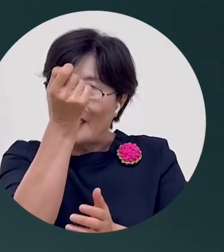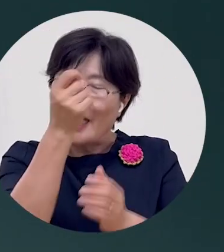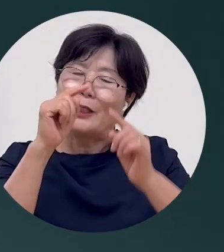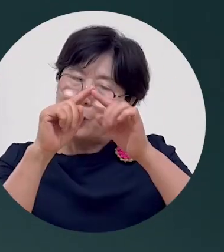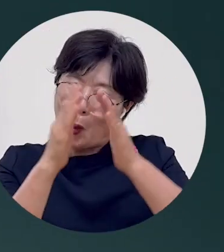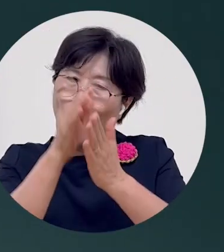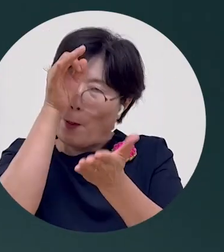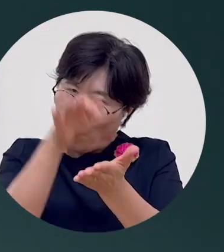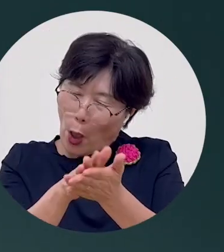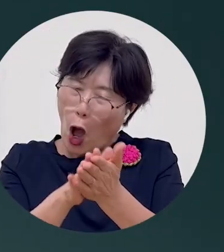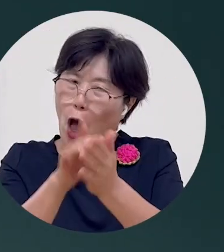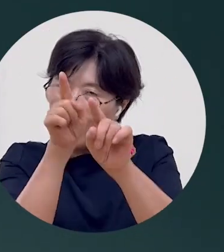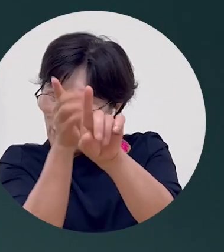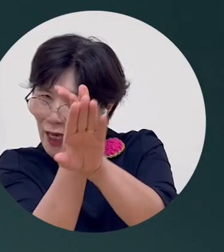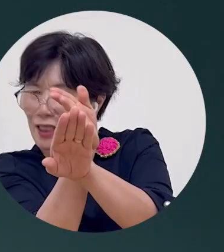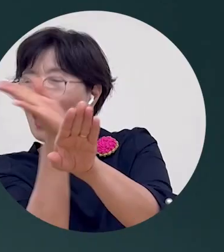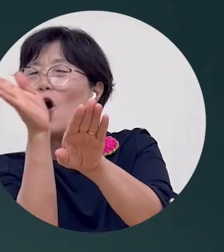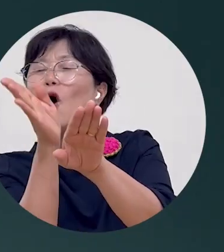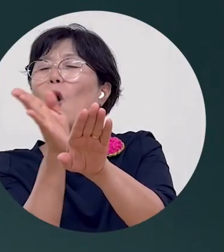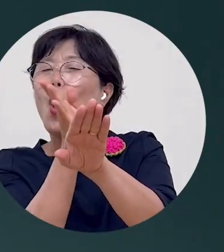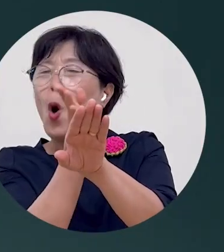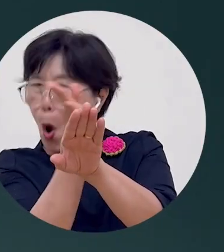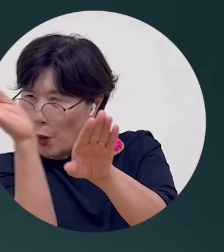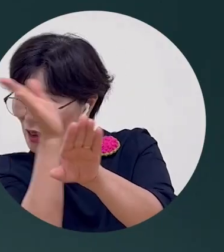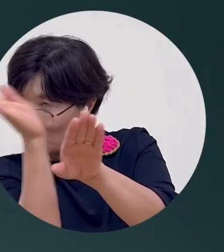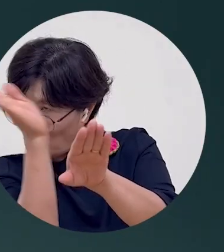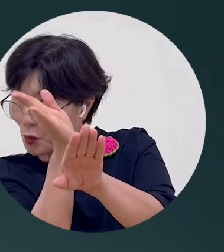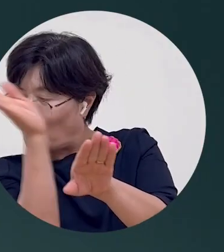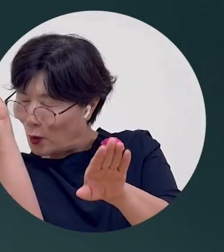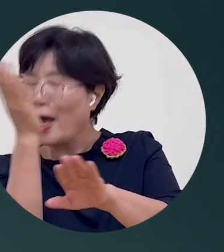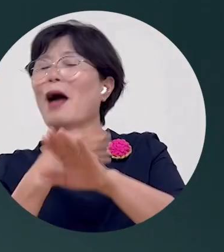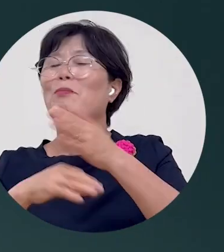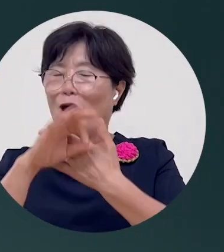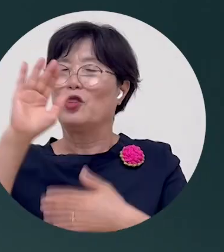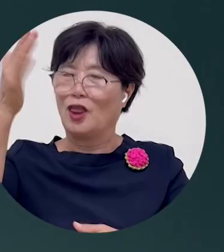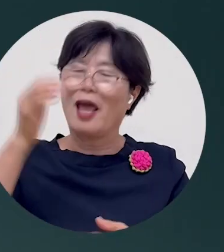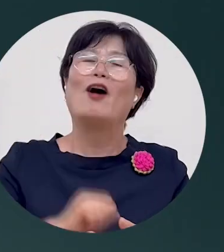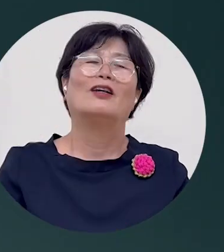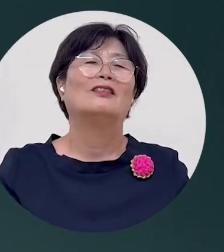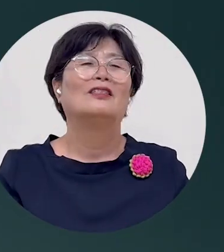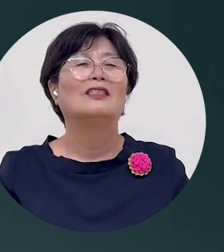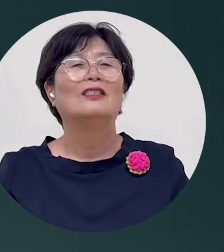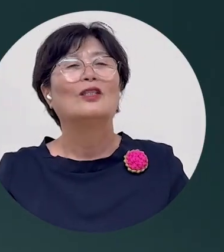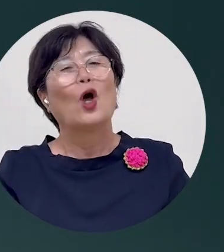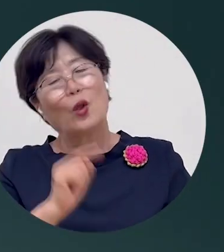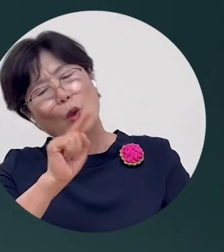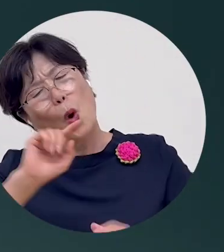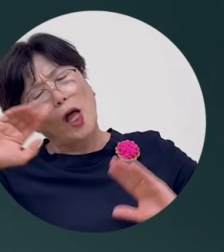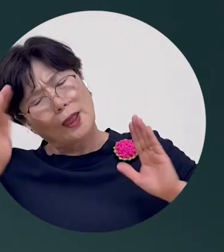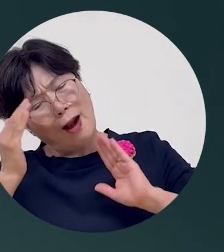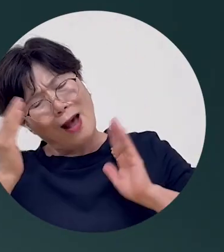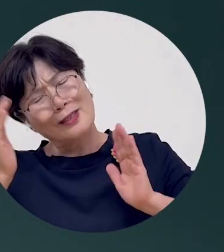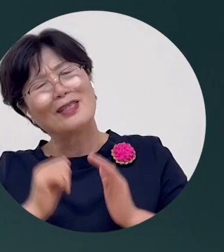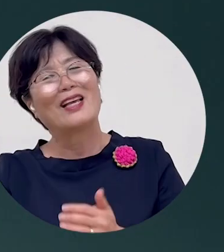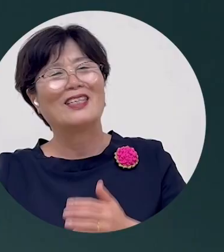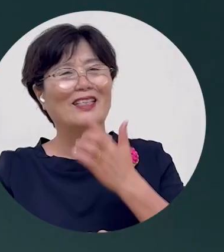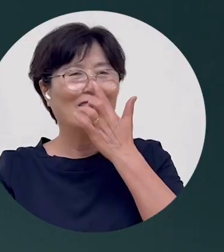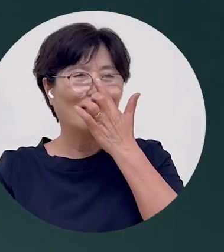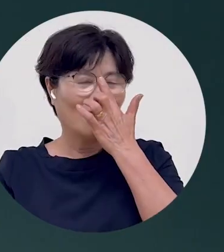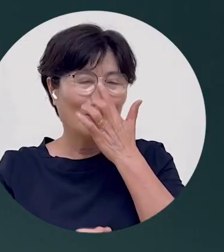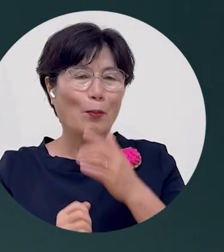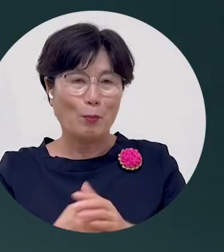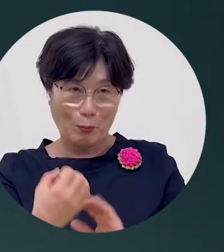삼각교회가 있는데 그 교회에서 오른쪽으로 가면 됩니다. 또 어떤 학생은